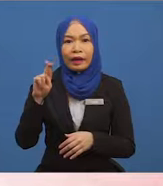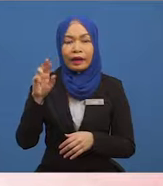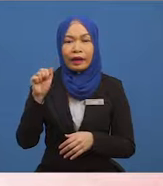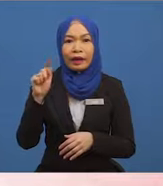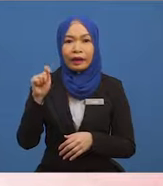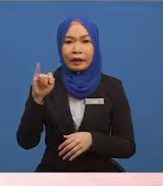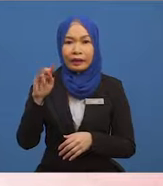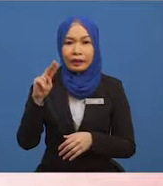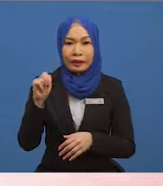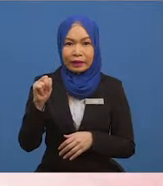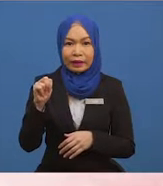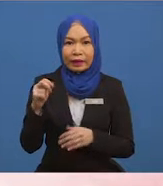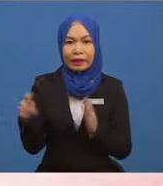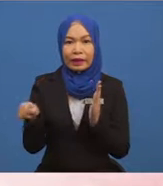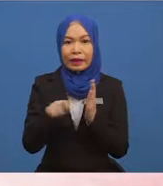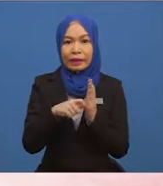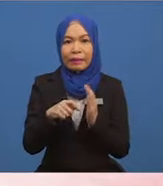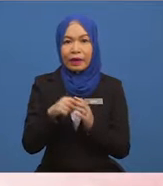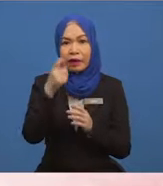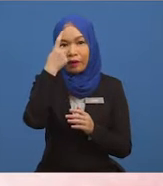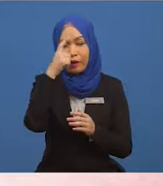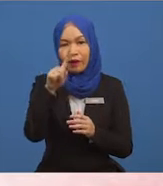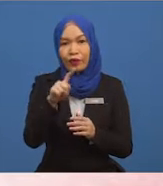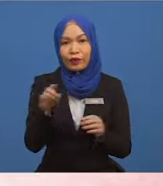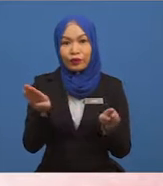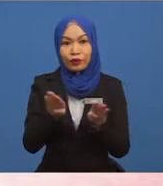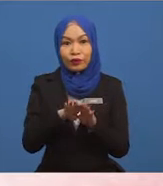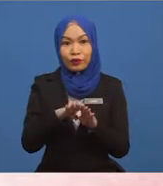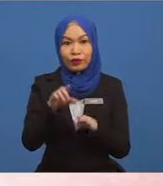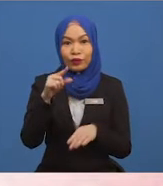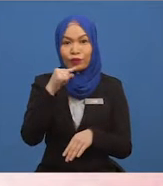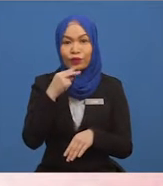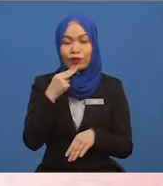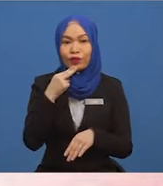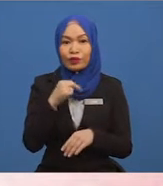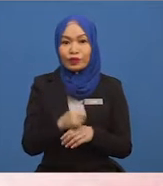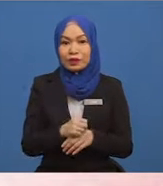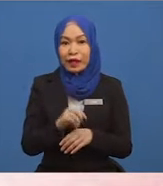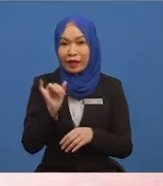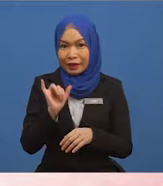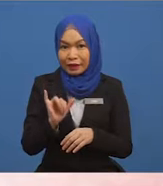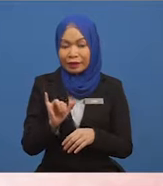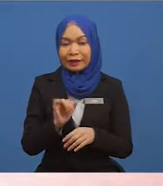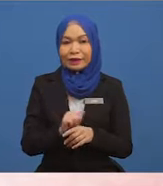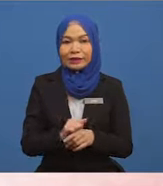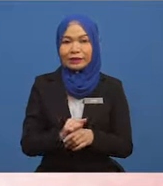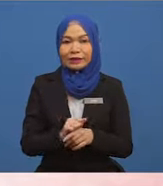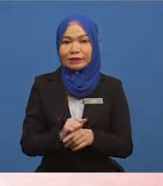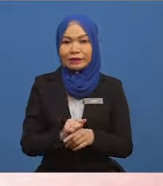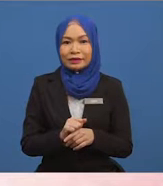parafin ditambahkan untuk menutupi larutan glukosa? Tahniah